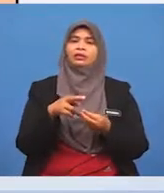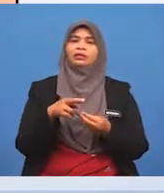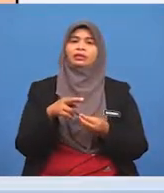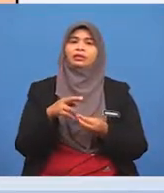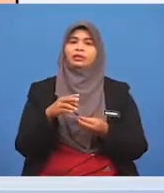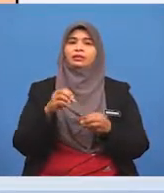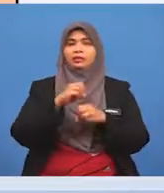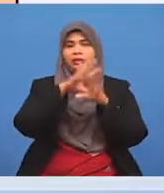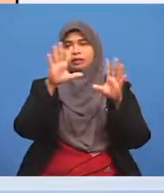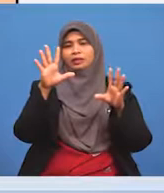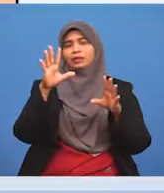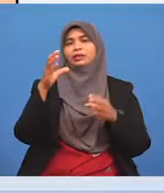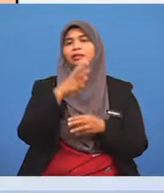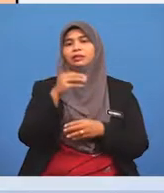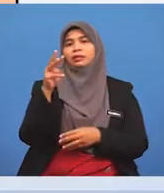Allah Subhanahu wa taala.